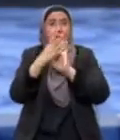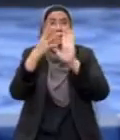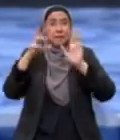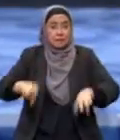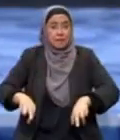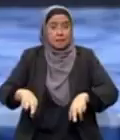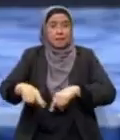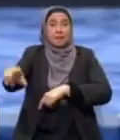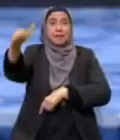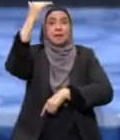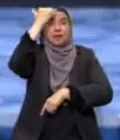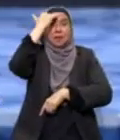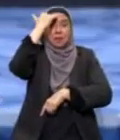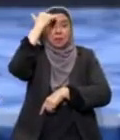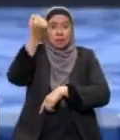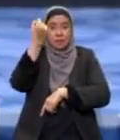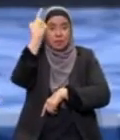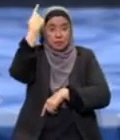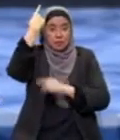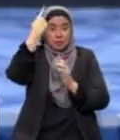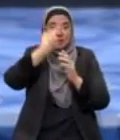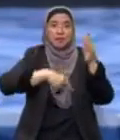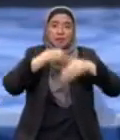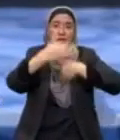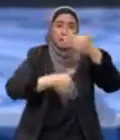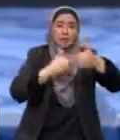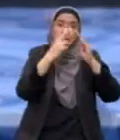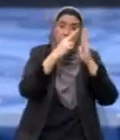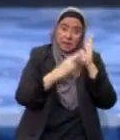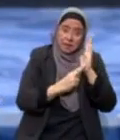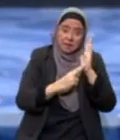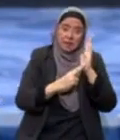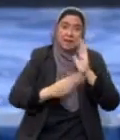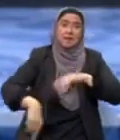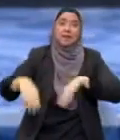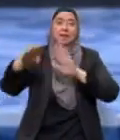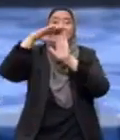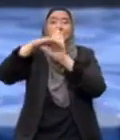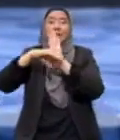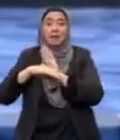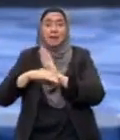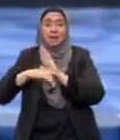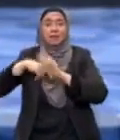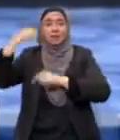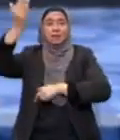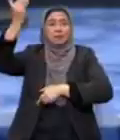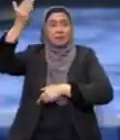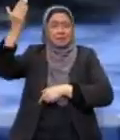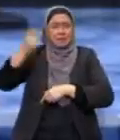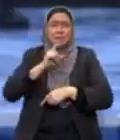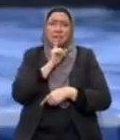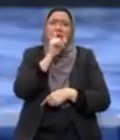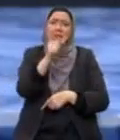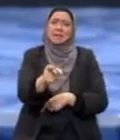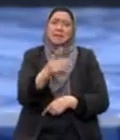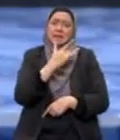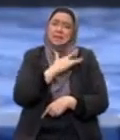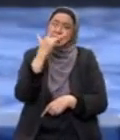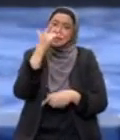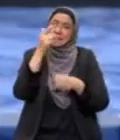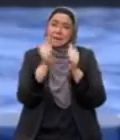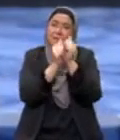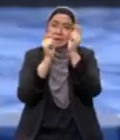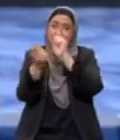proses undang-undang pindaan berbahas sentiasa akan peka kepada perubahan yang dilakukan yang menyebabkan bila bercakap